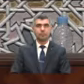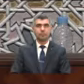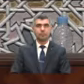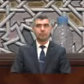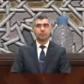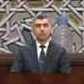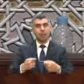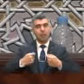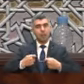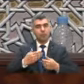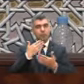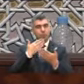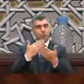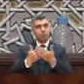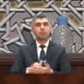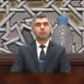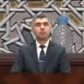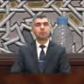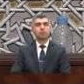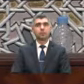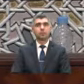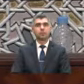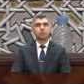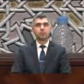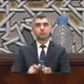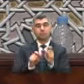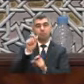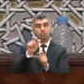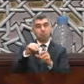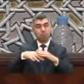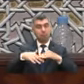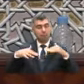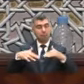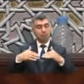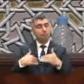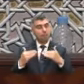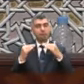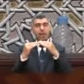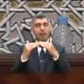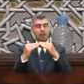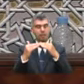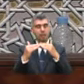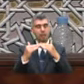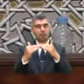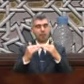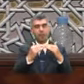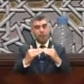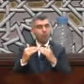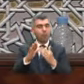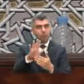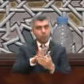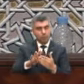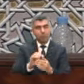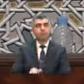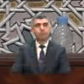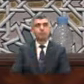السيده الرئيسه، شكرا للساده النواب المحترمين. اي باش نتفقوا على واحد المنطق ونكون